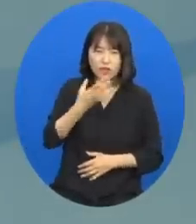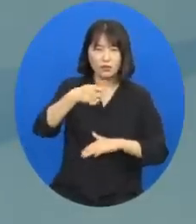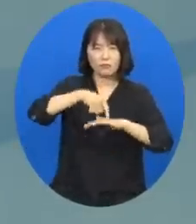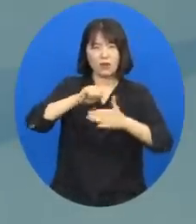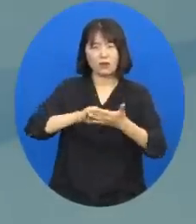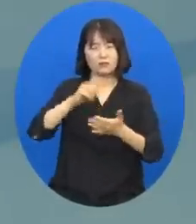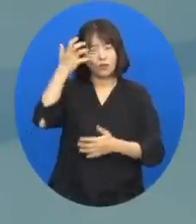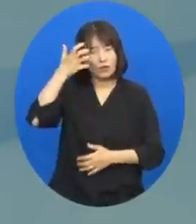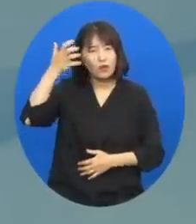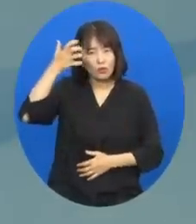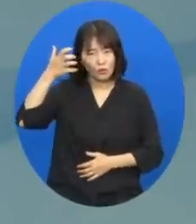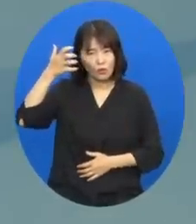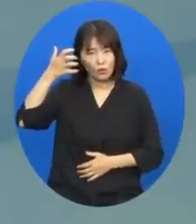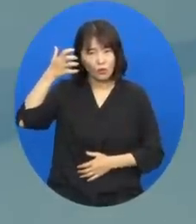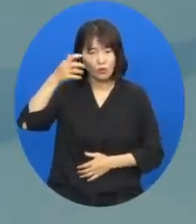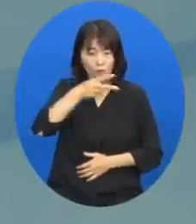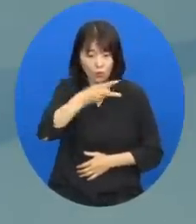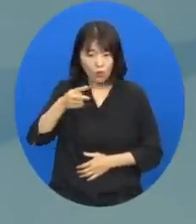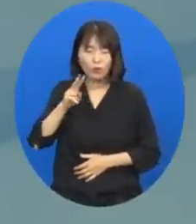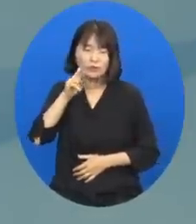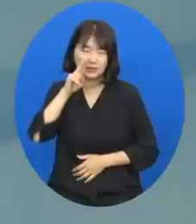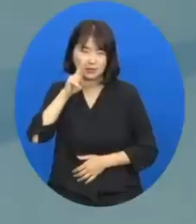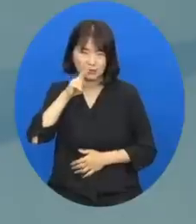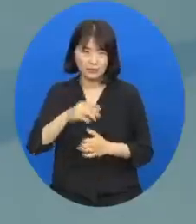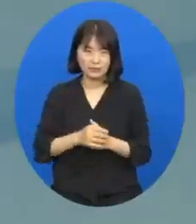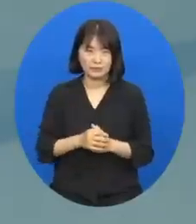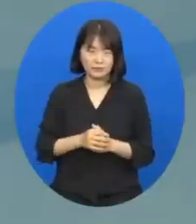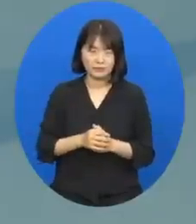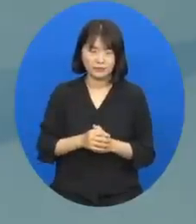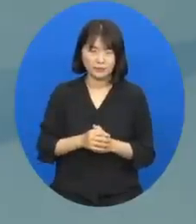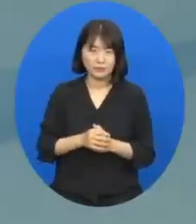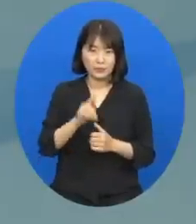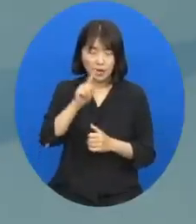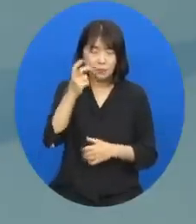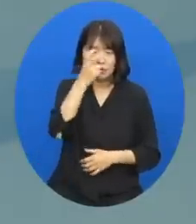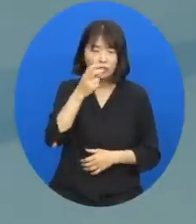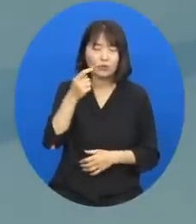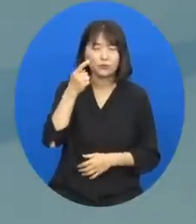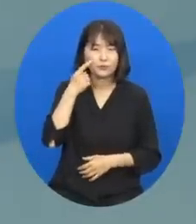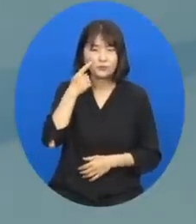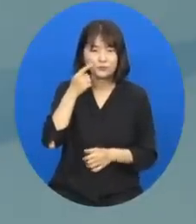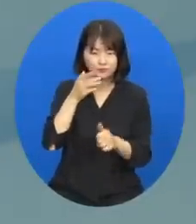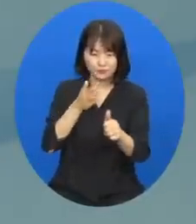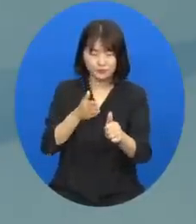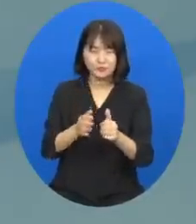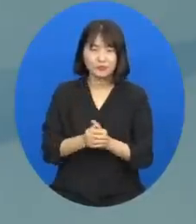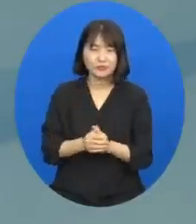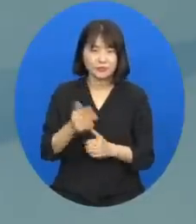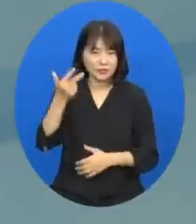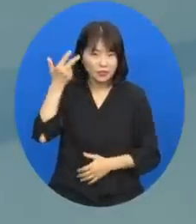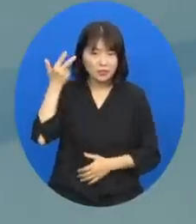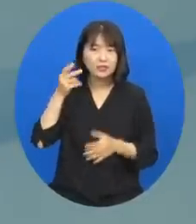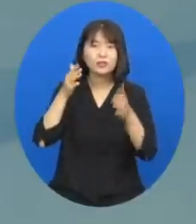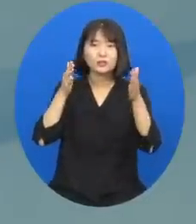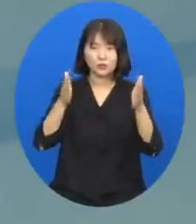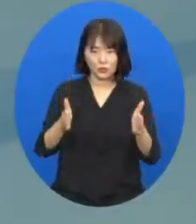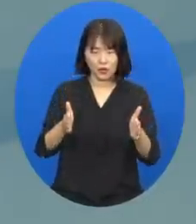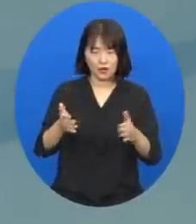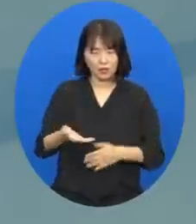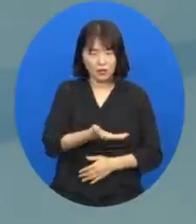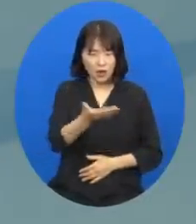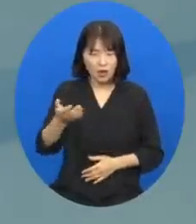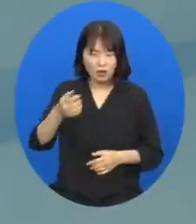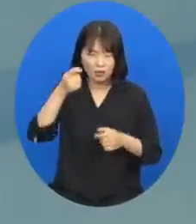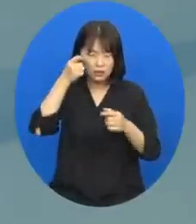시기라는 것이지 한번 여러분 점검해 보시기 바랍니다 지난 한 주 동안 여러 번을 슬프게 했던 것은